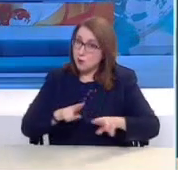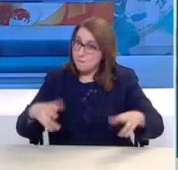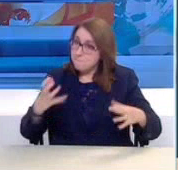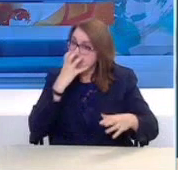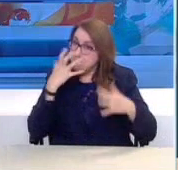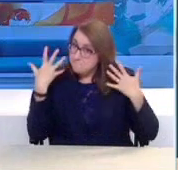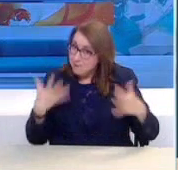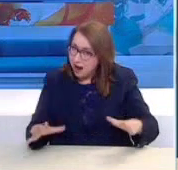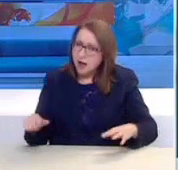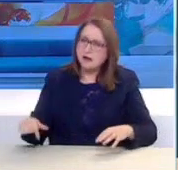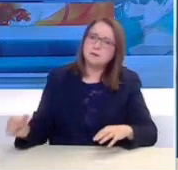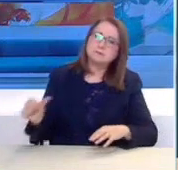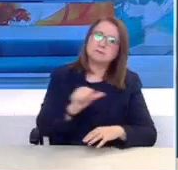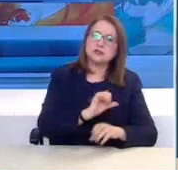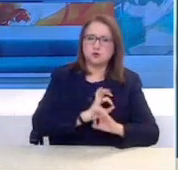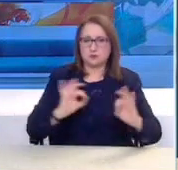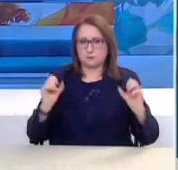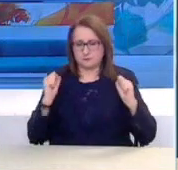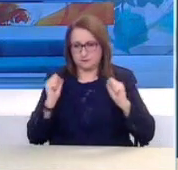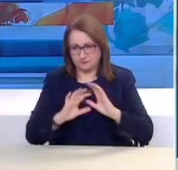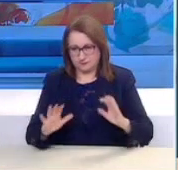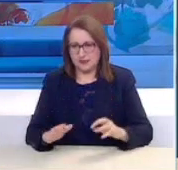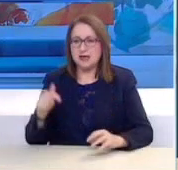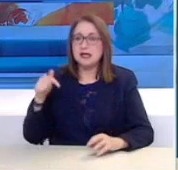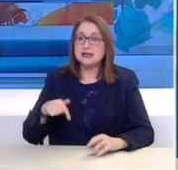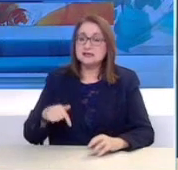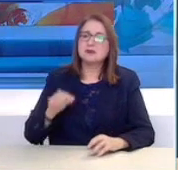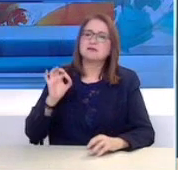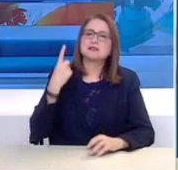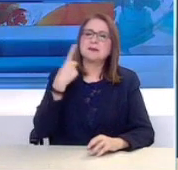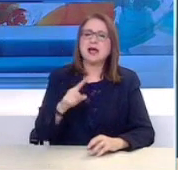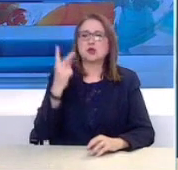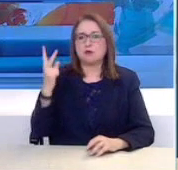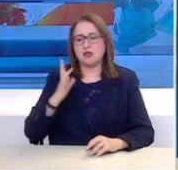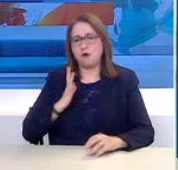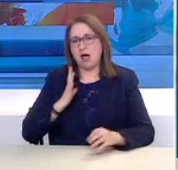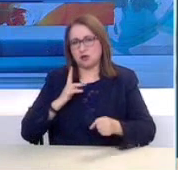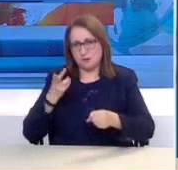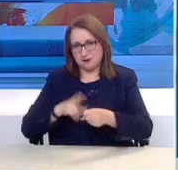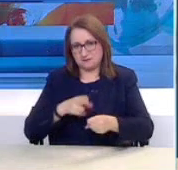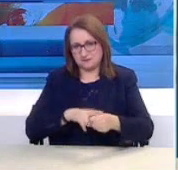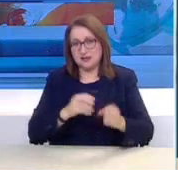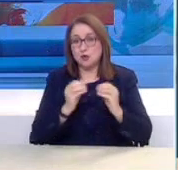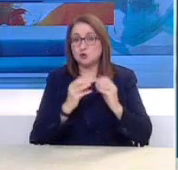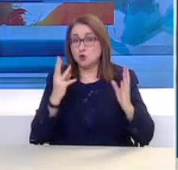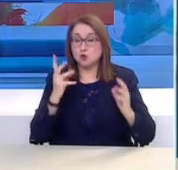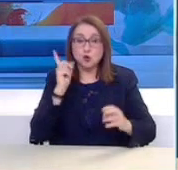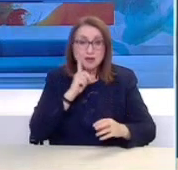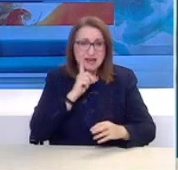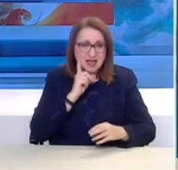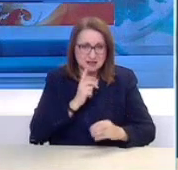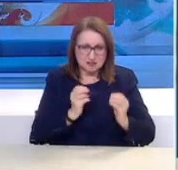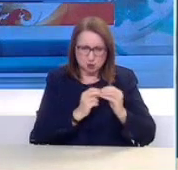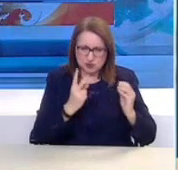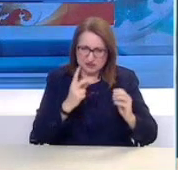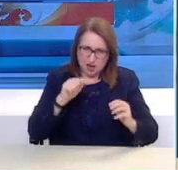καταγεγραμμένο θάνατο και 102 θανάτους συνολικά στη χώρα. 28 ήταν γυναίκες, το 27,5% και οι